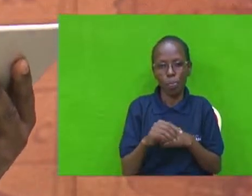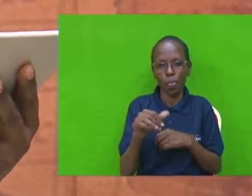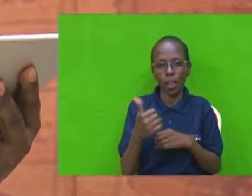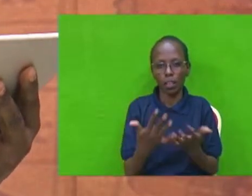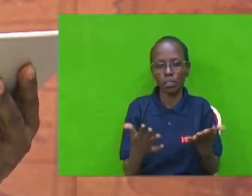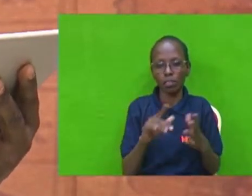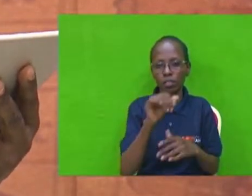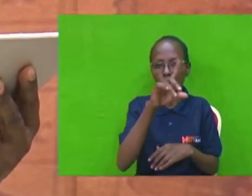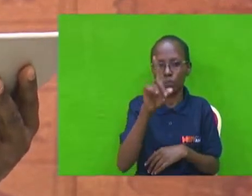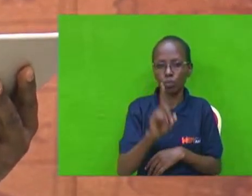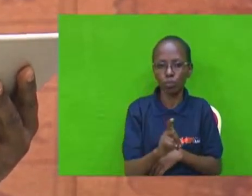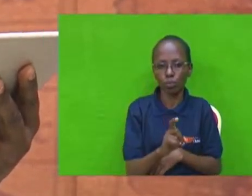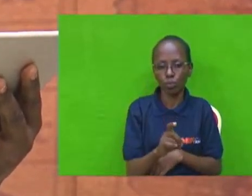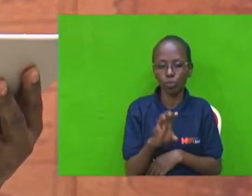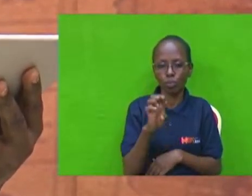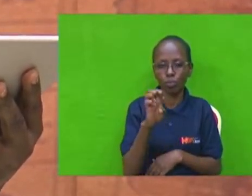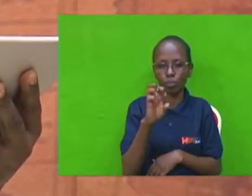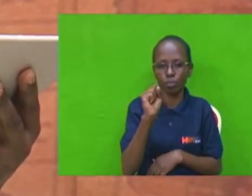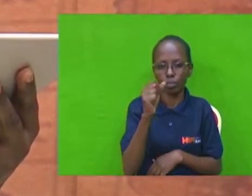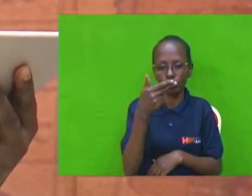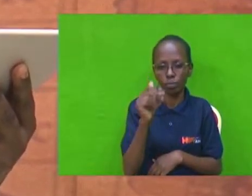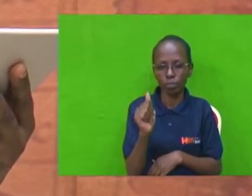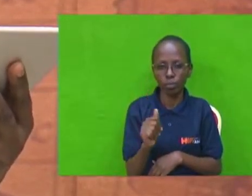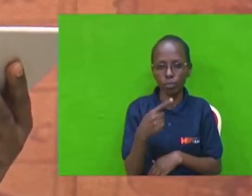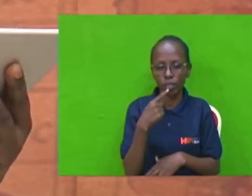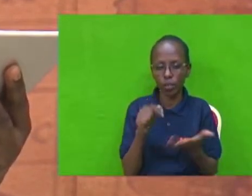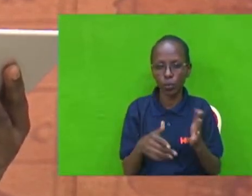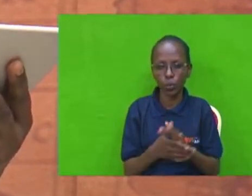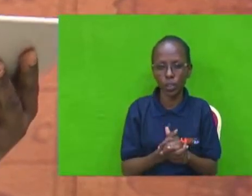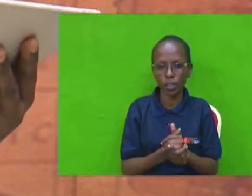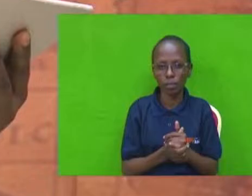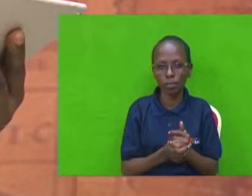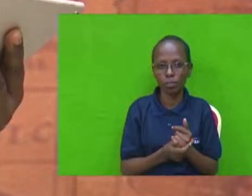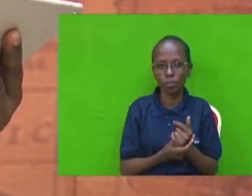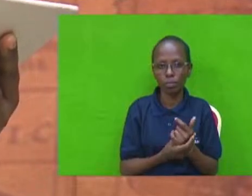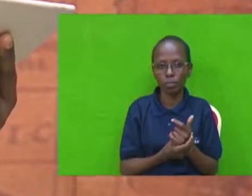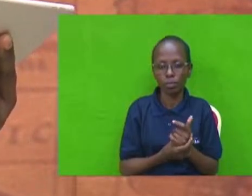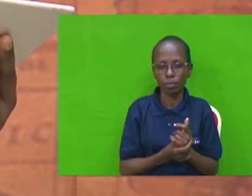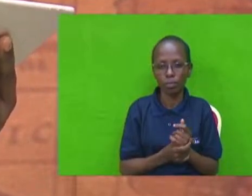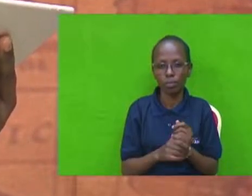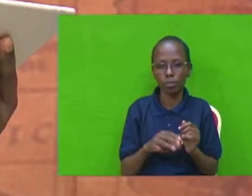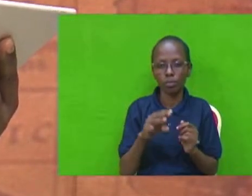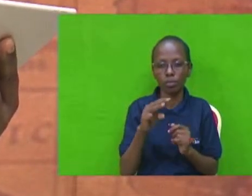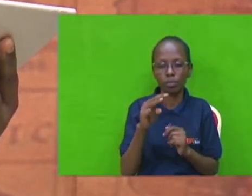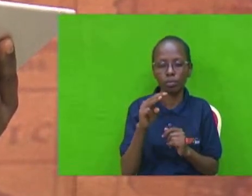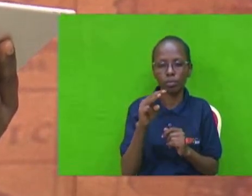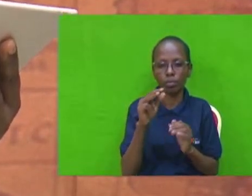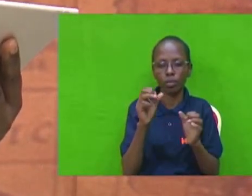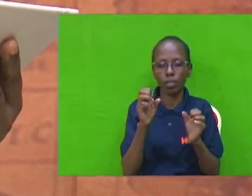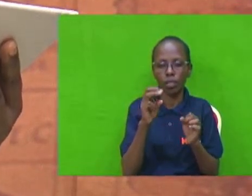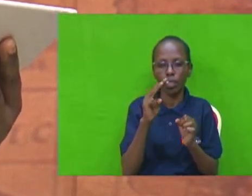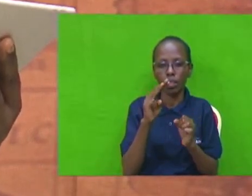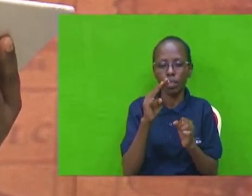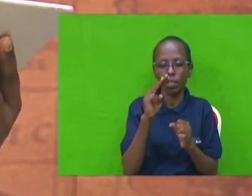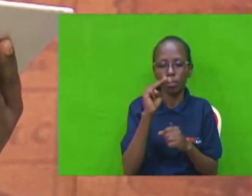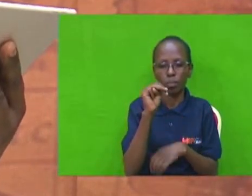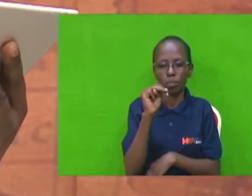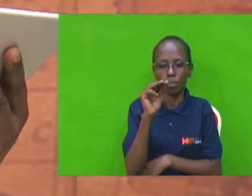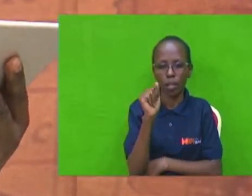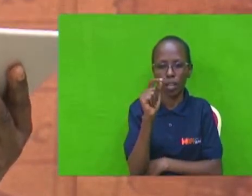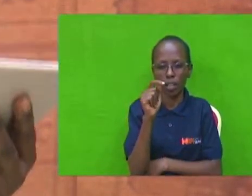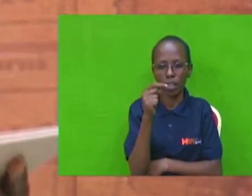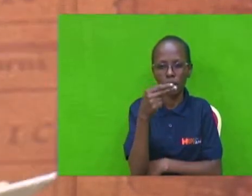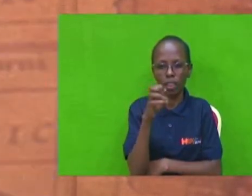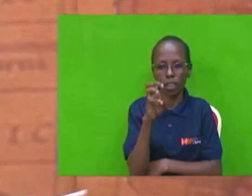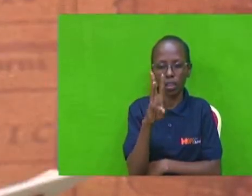swali lingine la Mesha. Nasema kuna unajua ile tuliposoma Mathayo 18 hiyo watoto. Yesu akasema tuwe